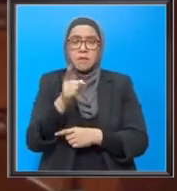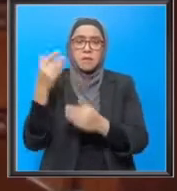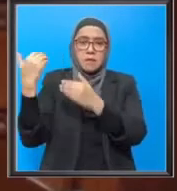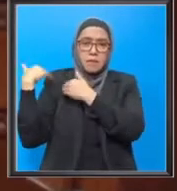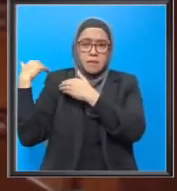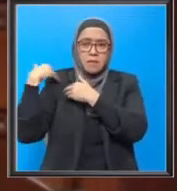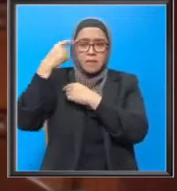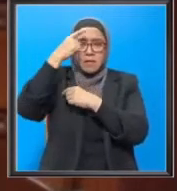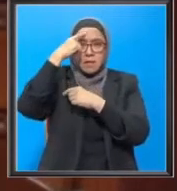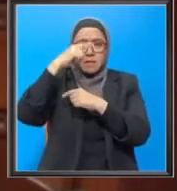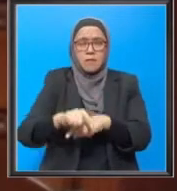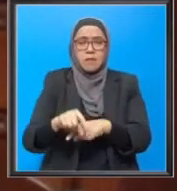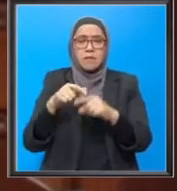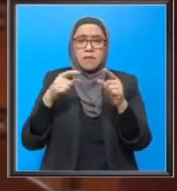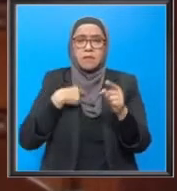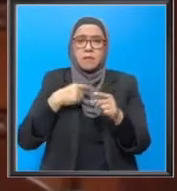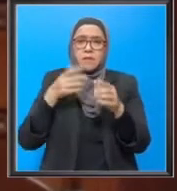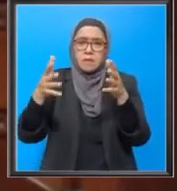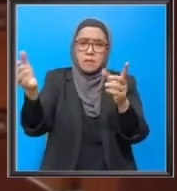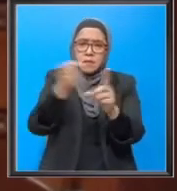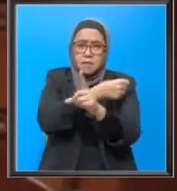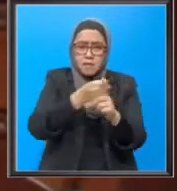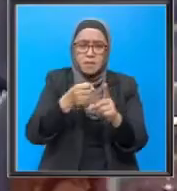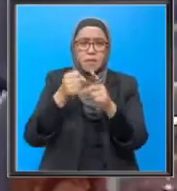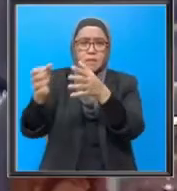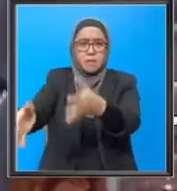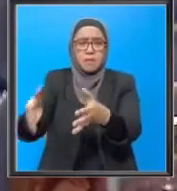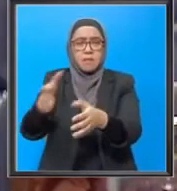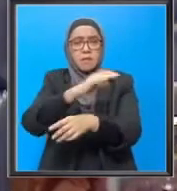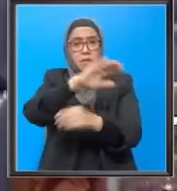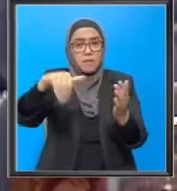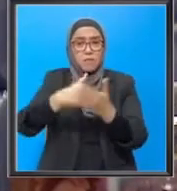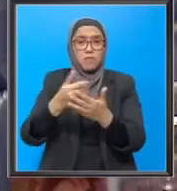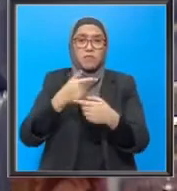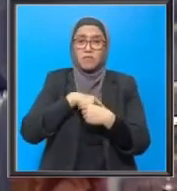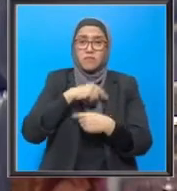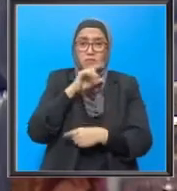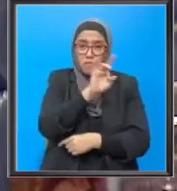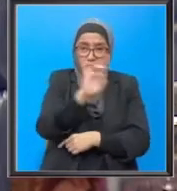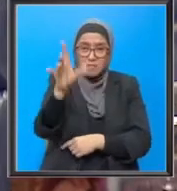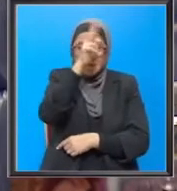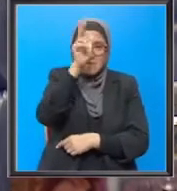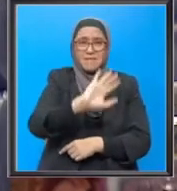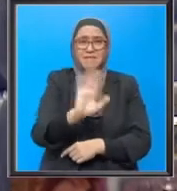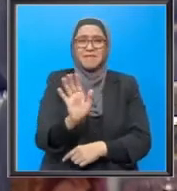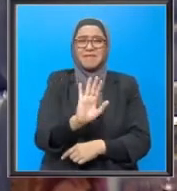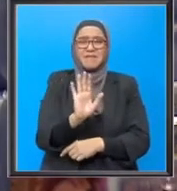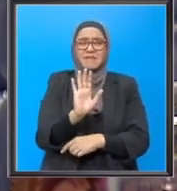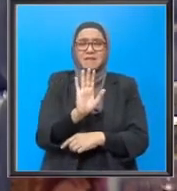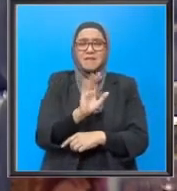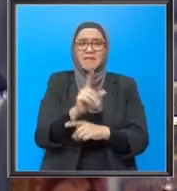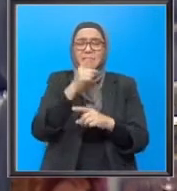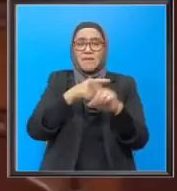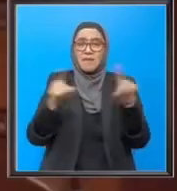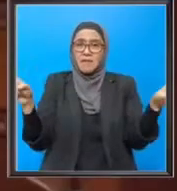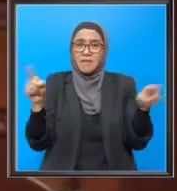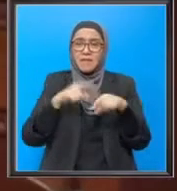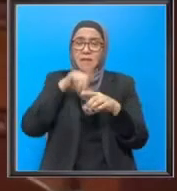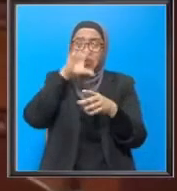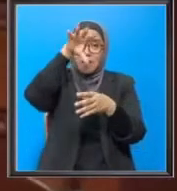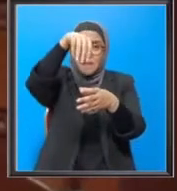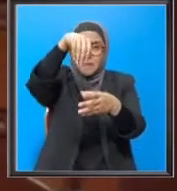pengayak dan pengabaian bukan hanya menjadi tanggung jawab kerajaan semata-mata tetapi pendapat mampet